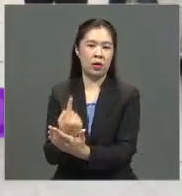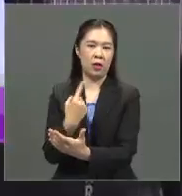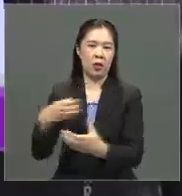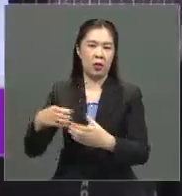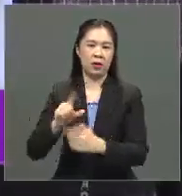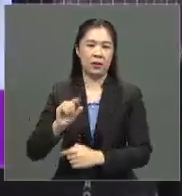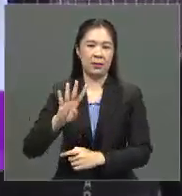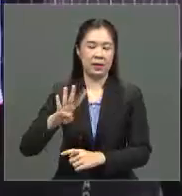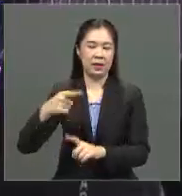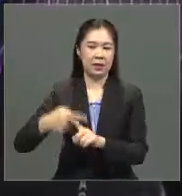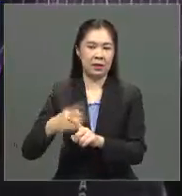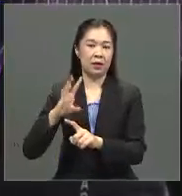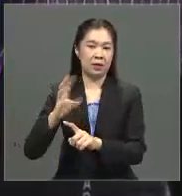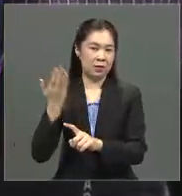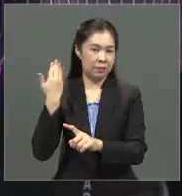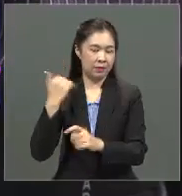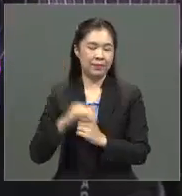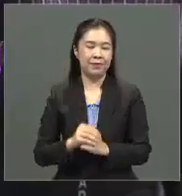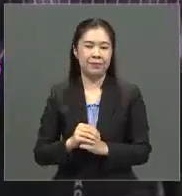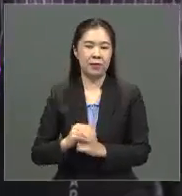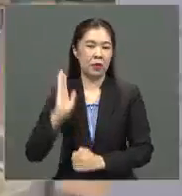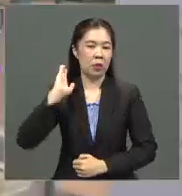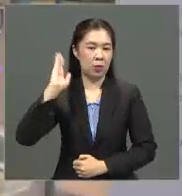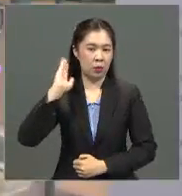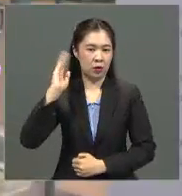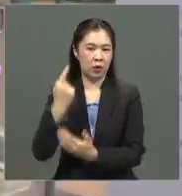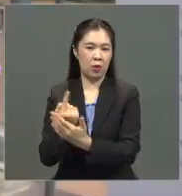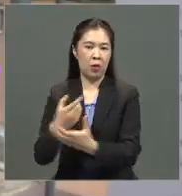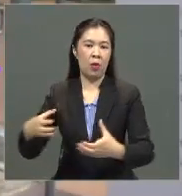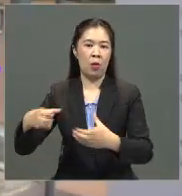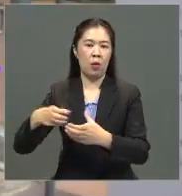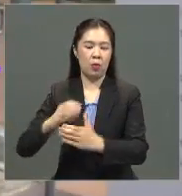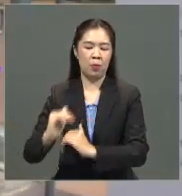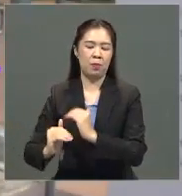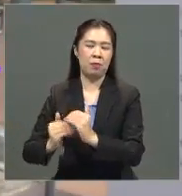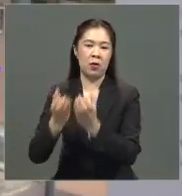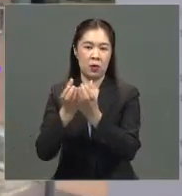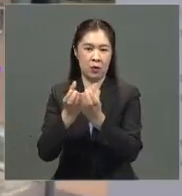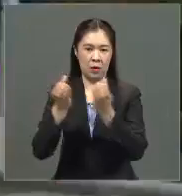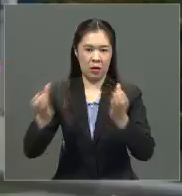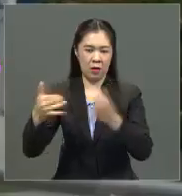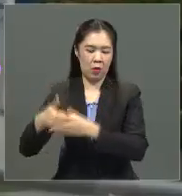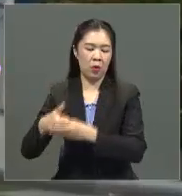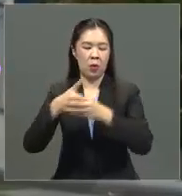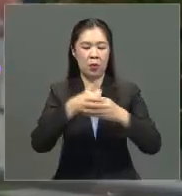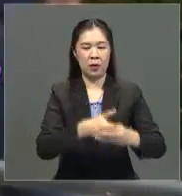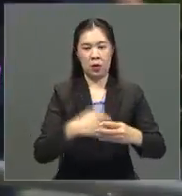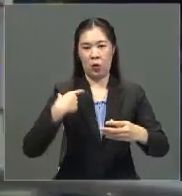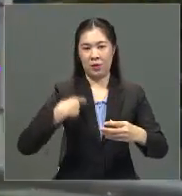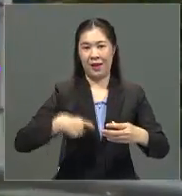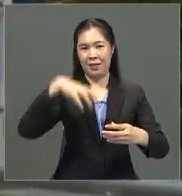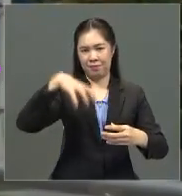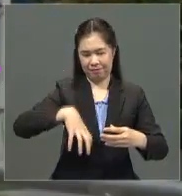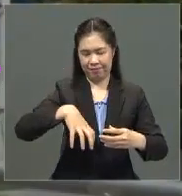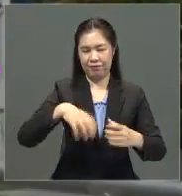มิถุนายนประชาธิปไตยนายกรกชแสงเย็นและแกนนำกลุ่มฟื้นฟูประชาธิปไตยมายังศาลอาญานะครับบริจาค